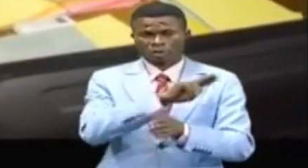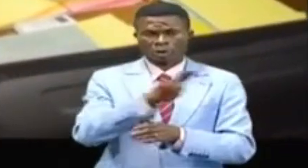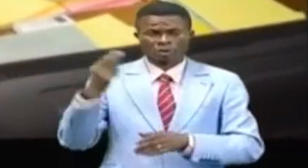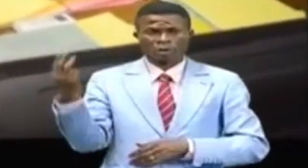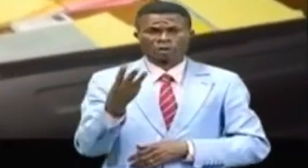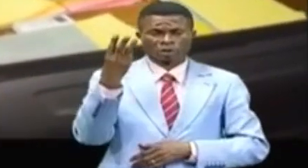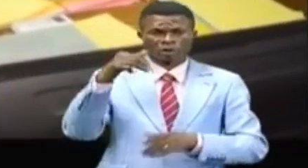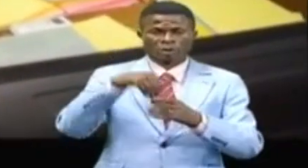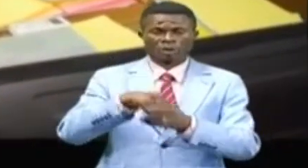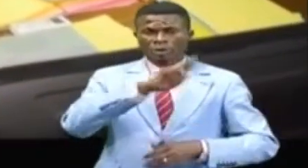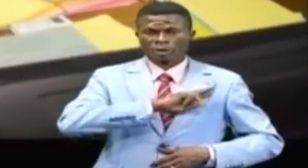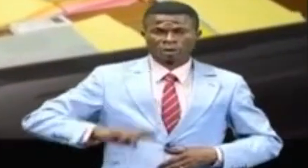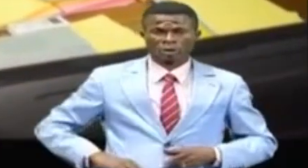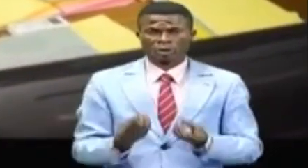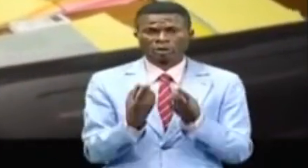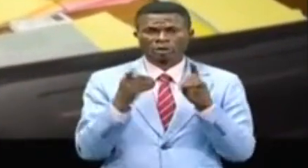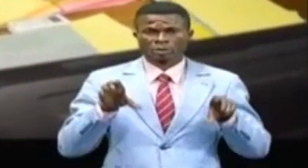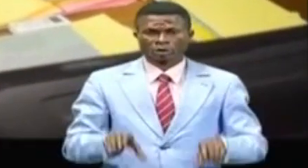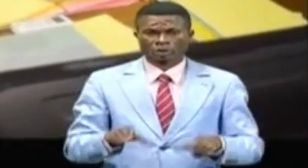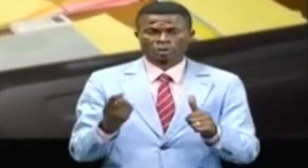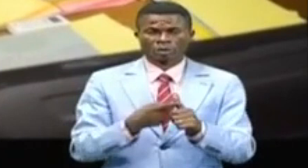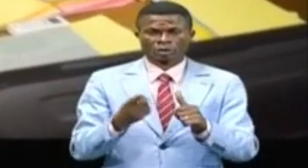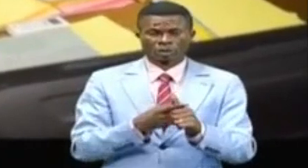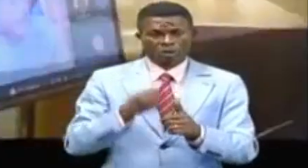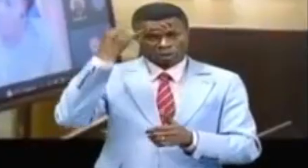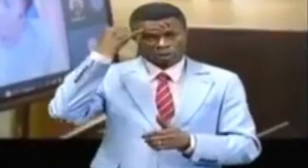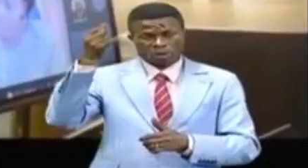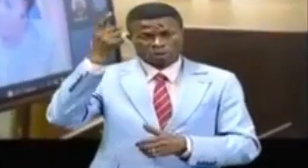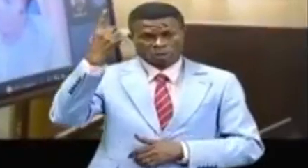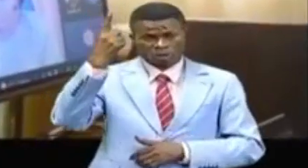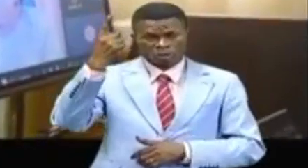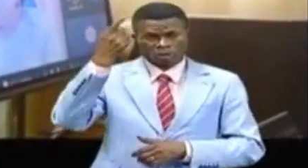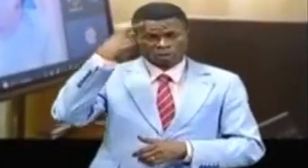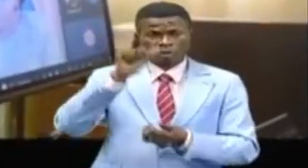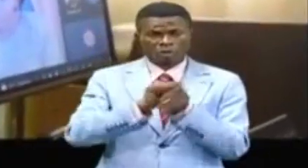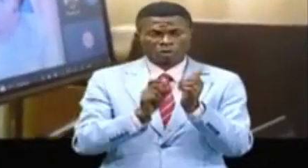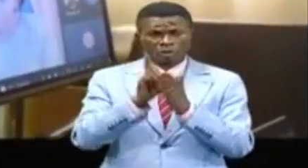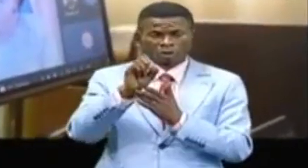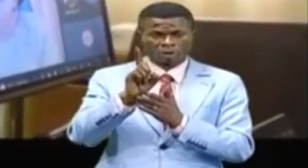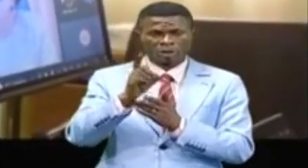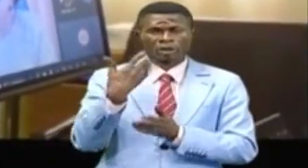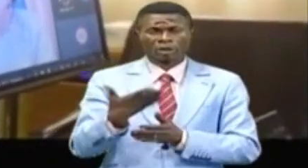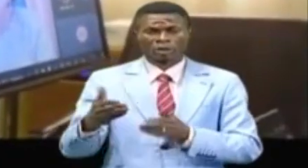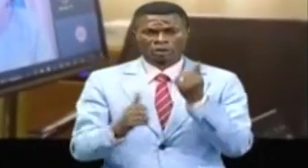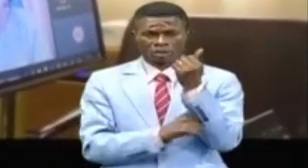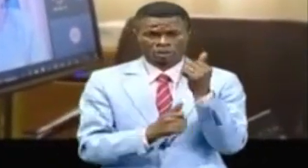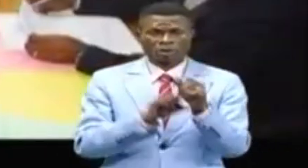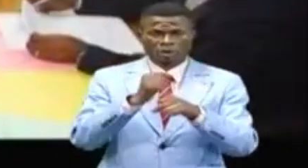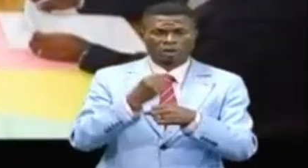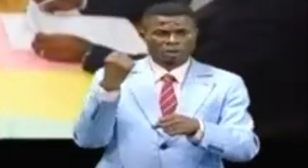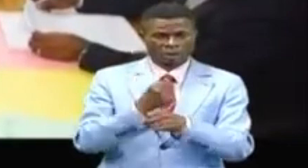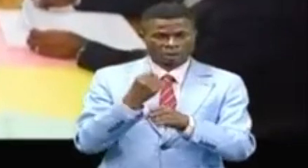la République démocratique du Congo, notamment dans son pilier 1 sur le développement du capital humain, création